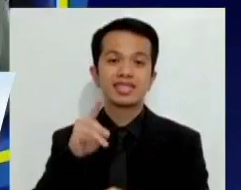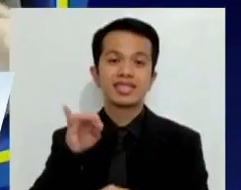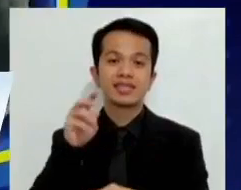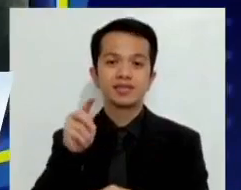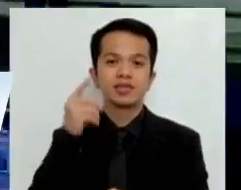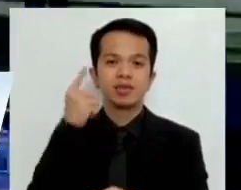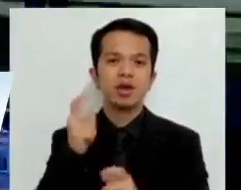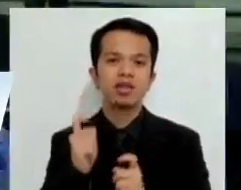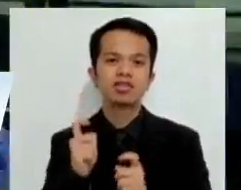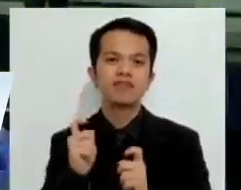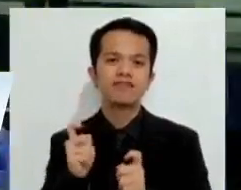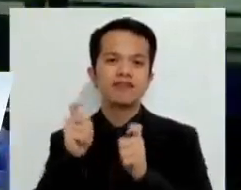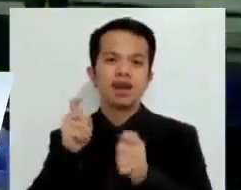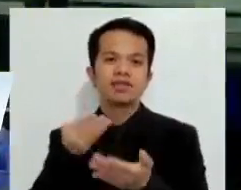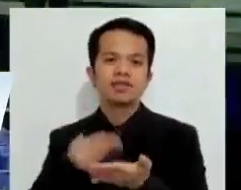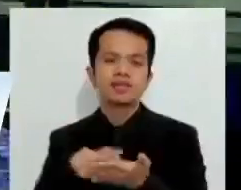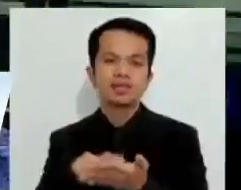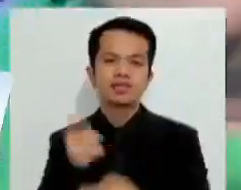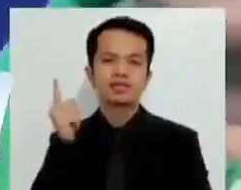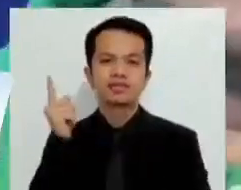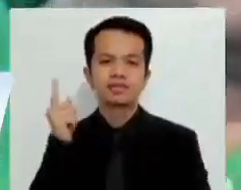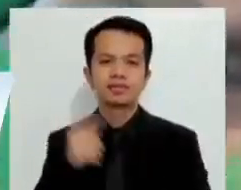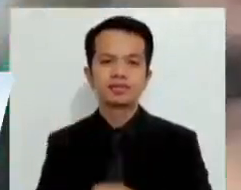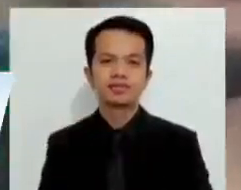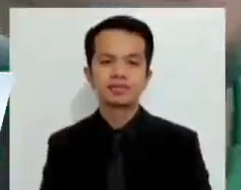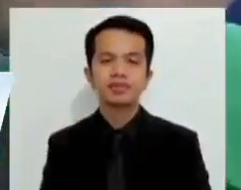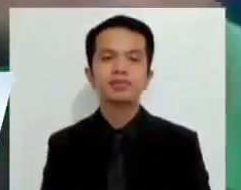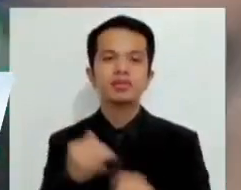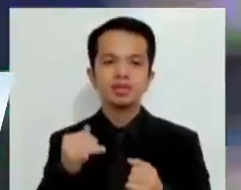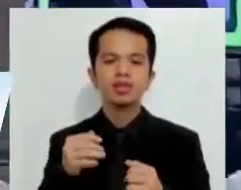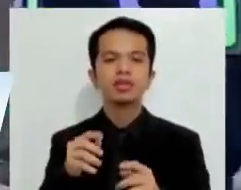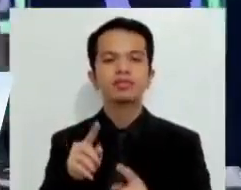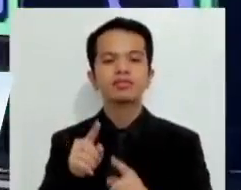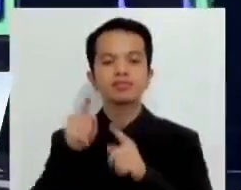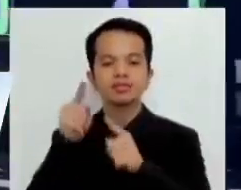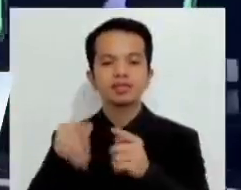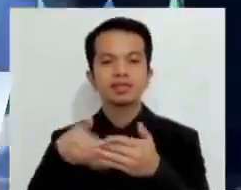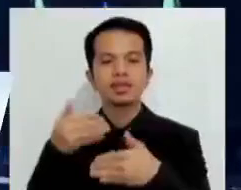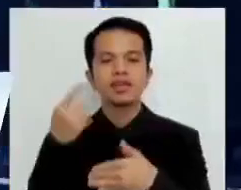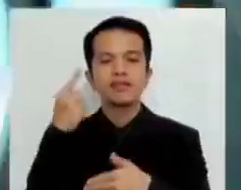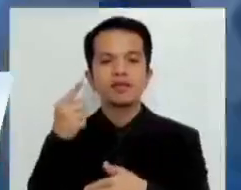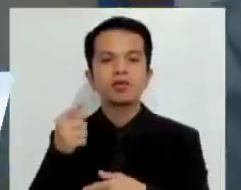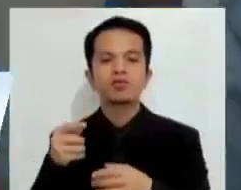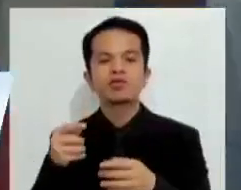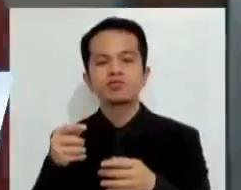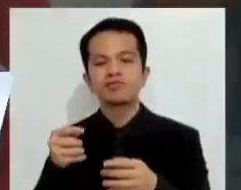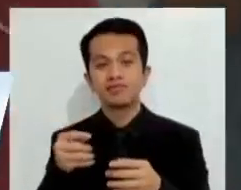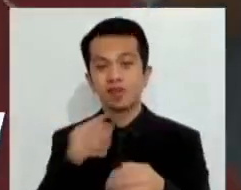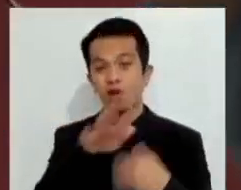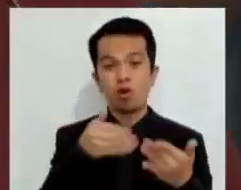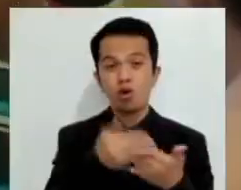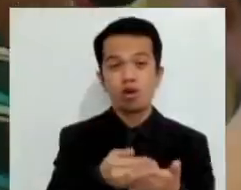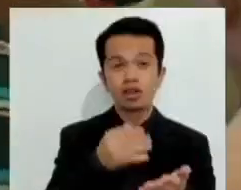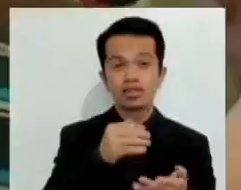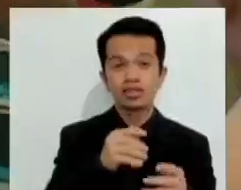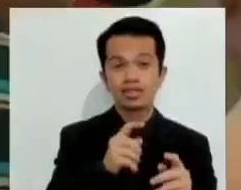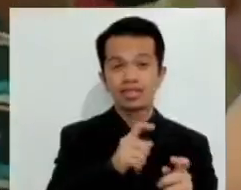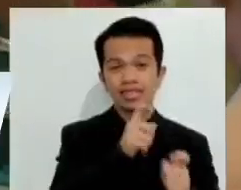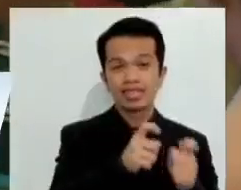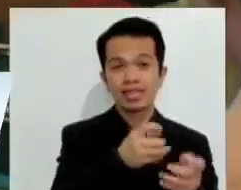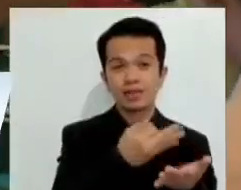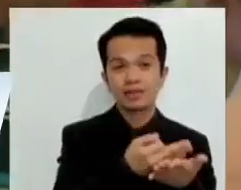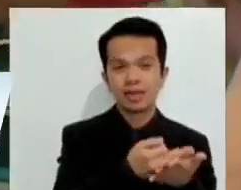kutsarang asukal. Napunta naman sa GMA Kapuso Foundation ang kanilang prize money. Extended hanggang